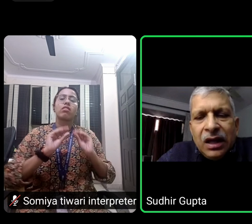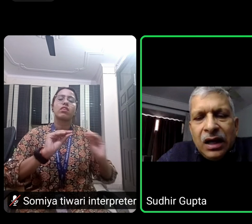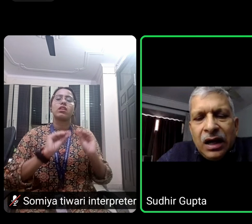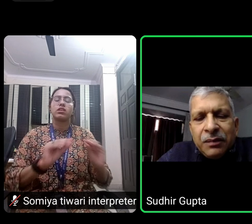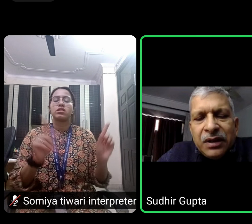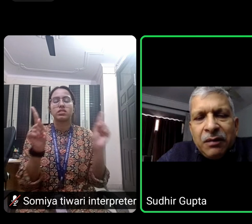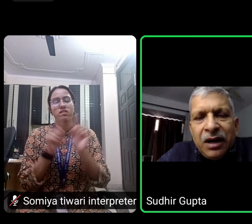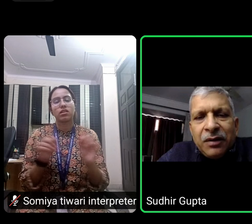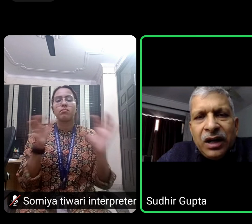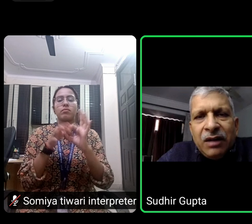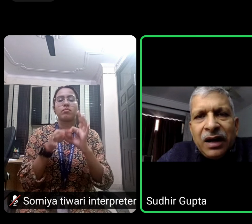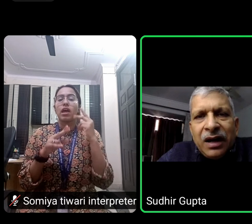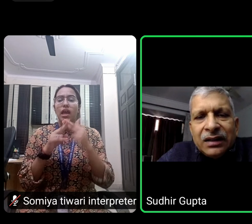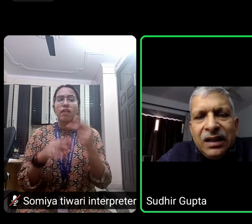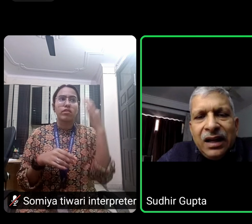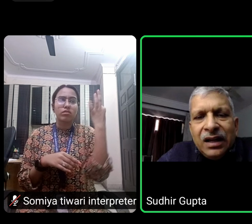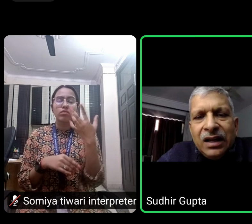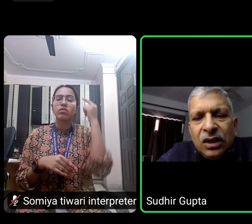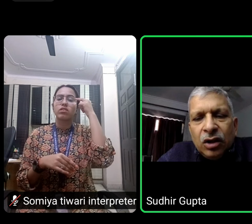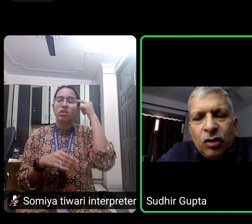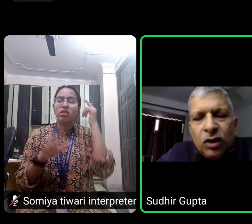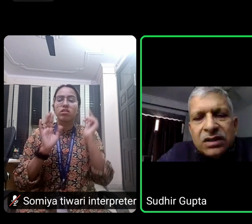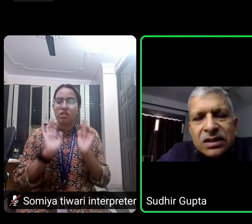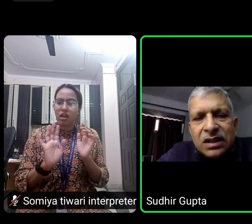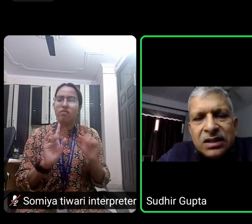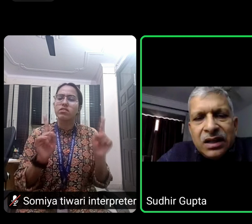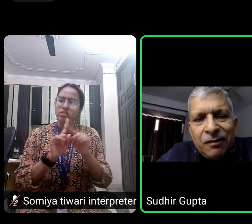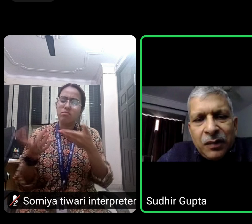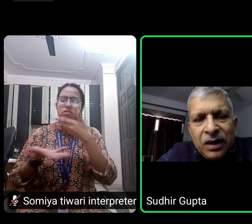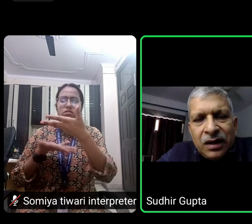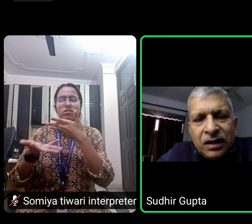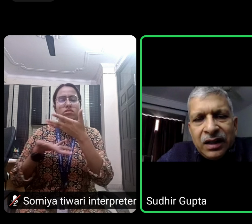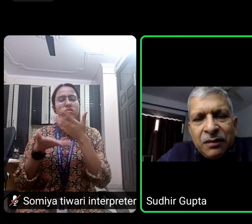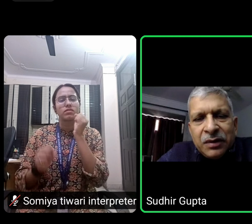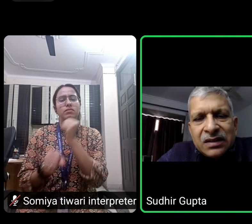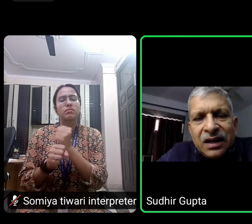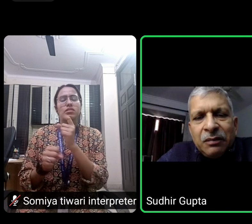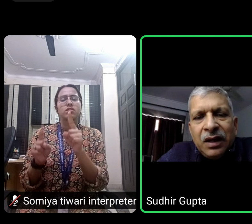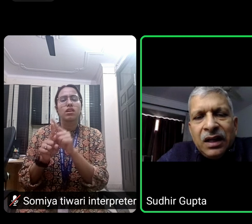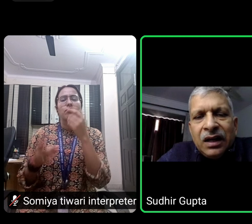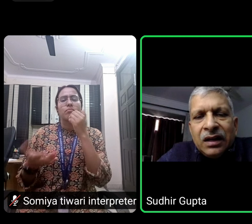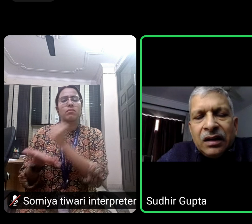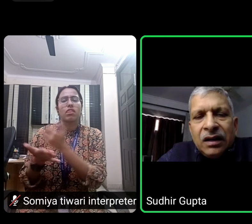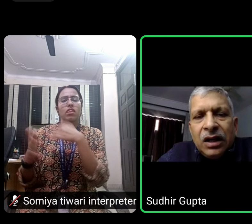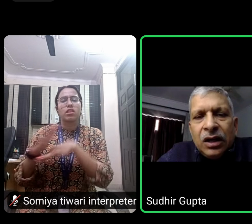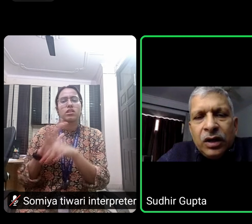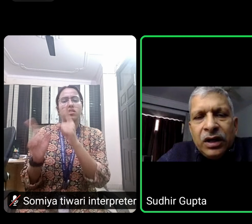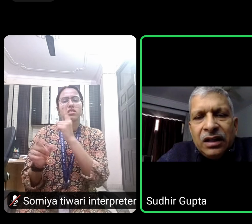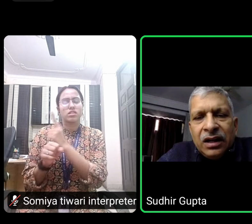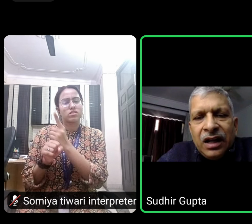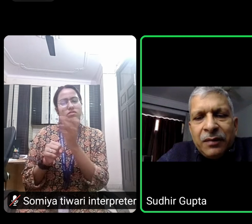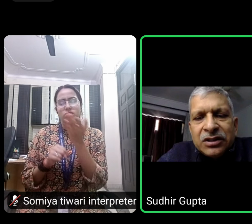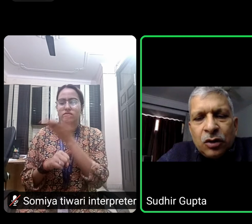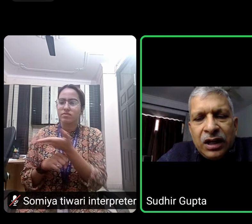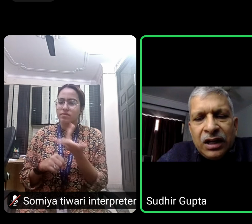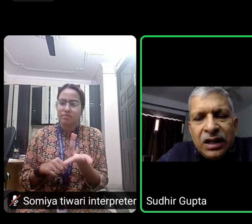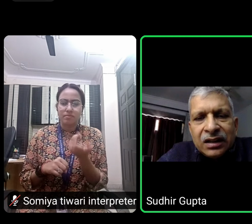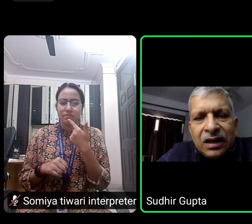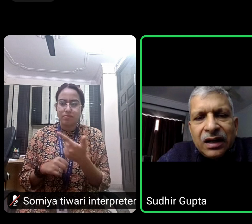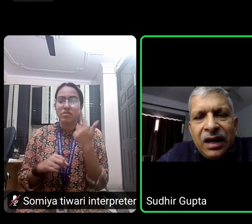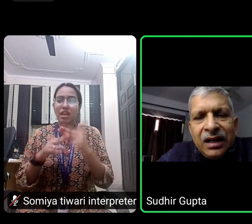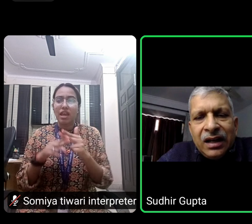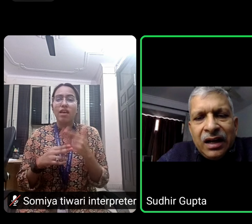आपकी आपके दिमाग में कोई नई बात आती है तो वो डिस्कस कीजिए आप थेरेपिस्ट के साथ में, या कोई नई नया बच्चा कुछ